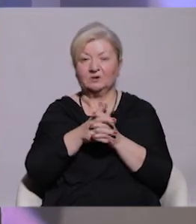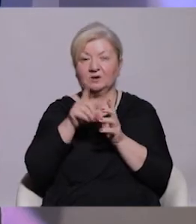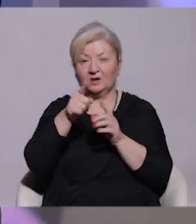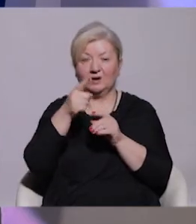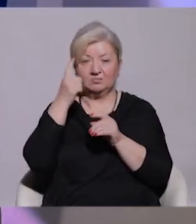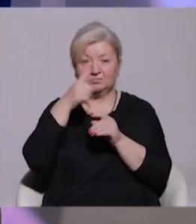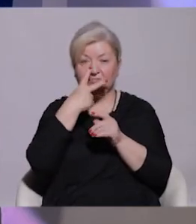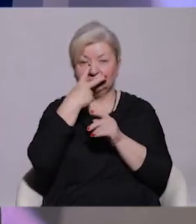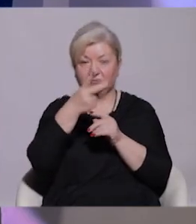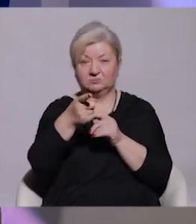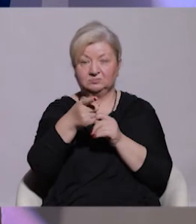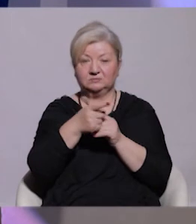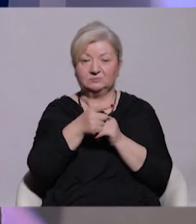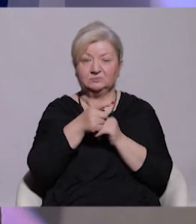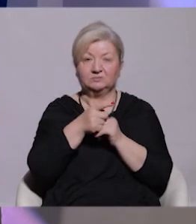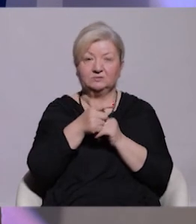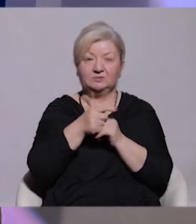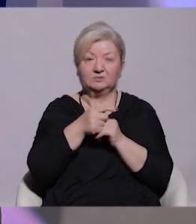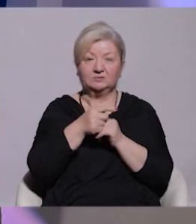აი ამ გამოსახულებაზე ჩვენ